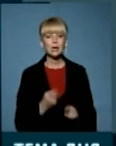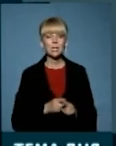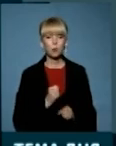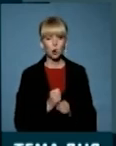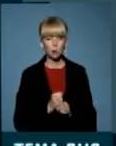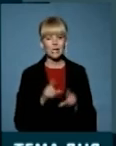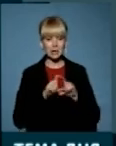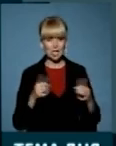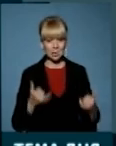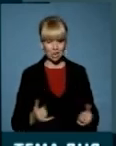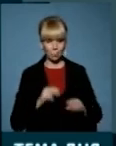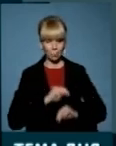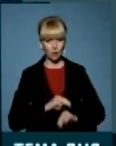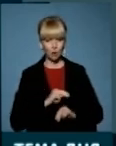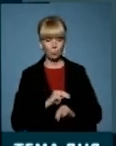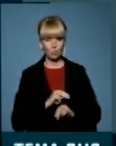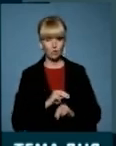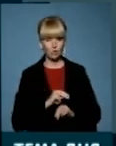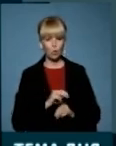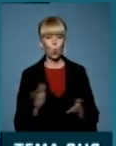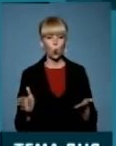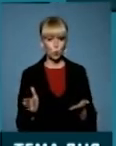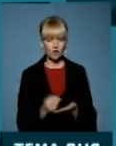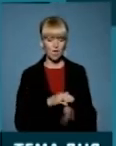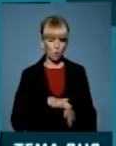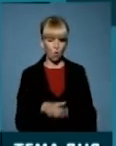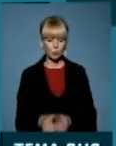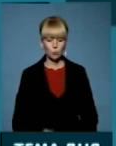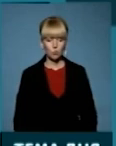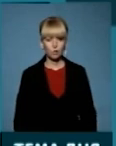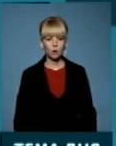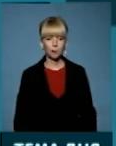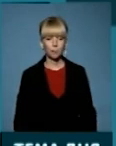Тобто заклад зараз діє... Усувати порушення.